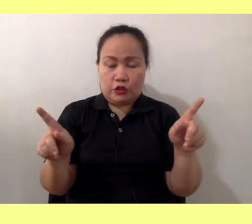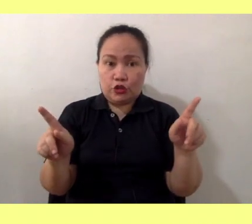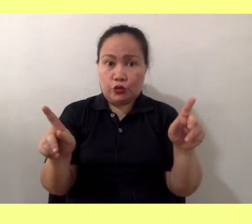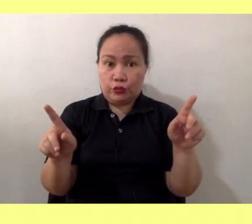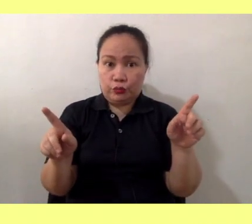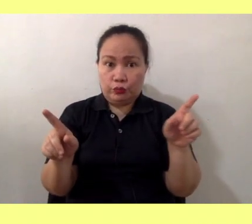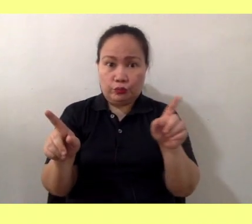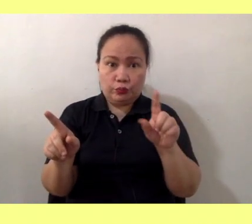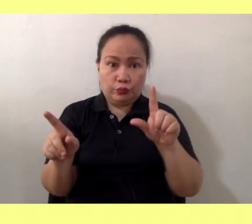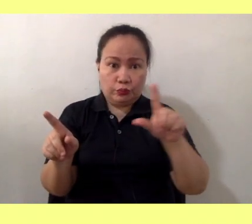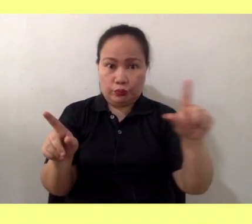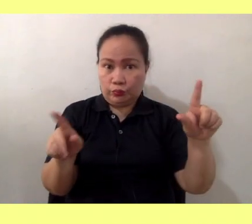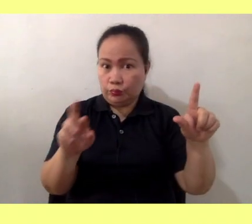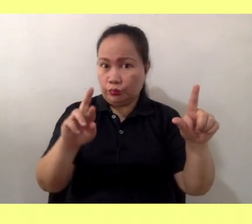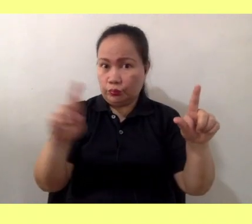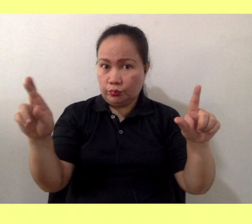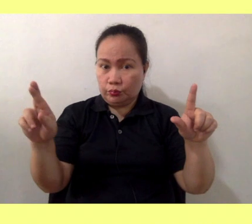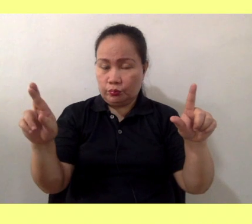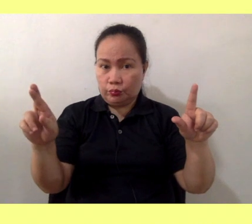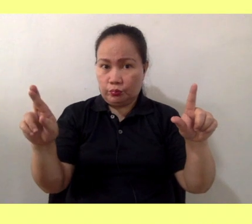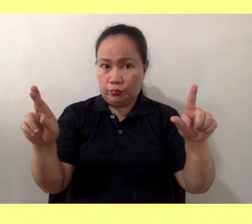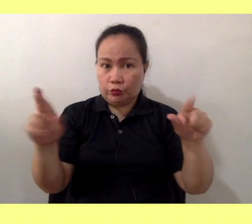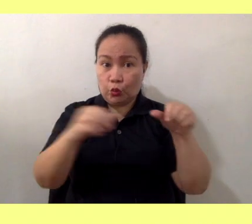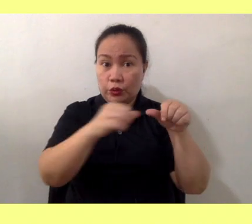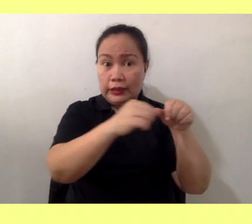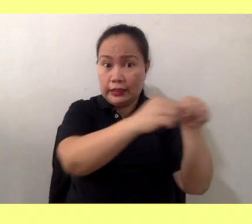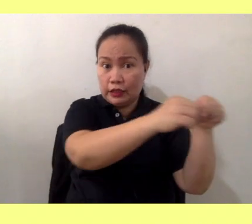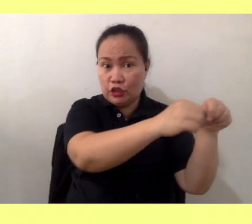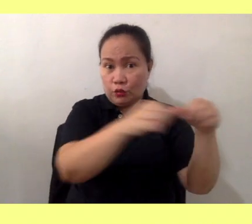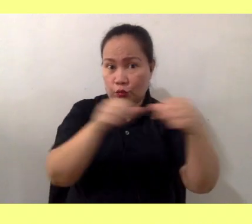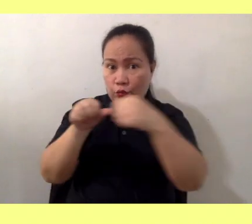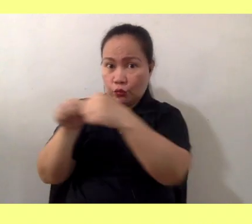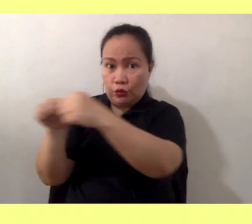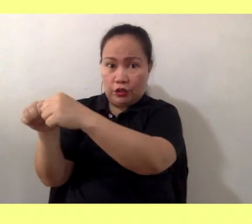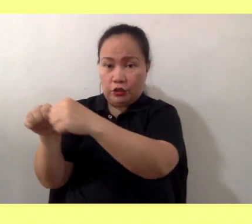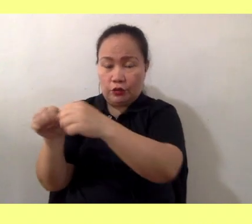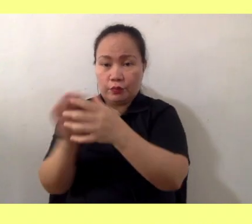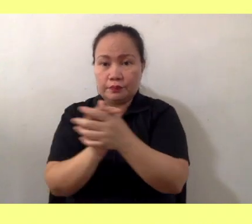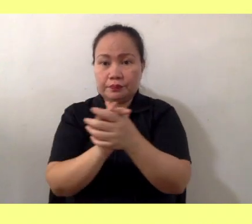may common endpoint yan. Yan ang tatandaan nyo. Pag sinabing common endpoint,